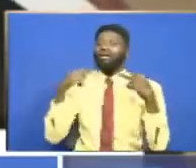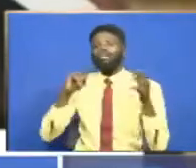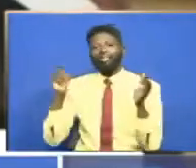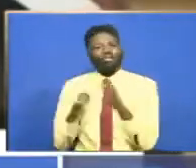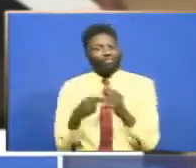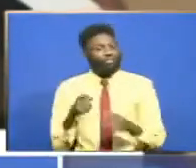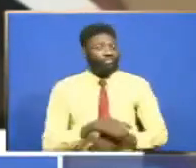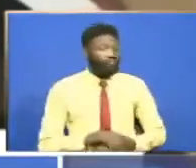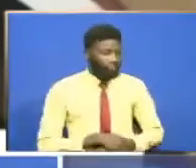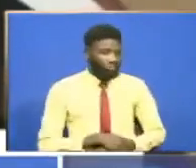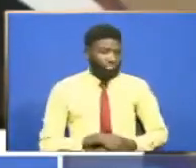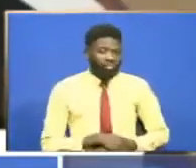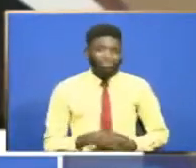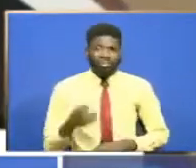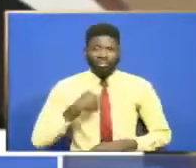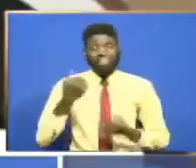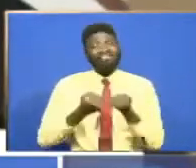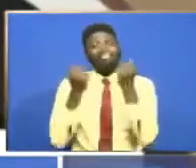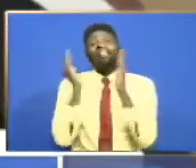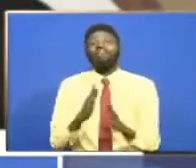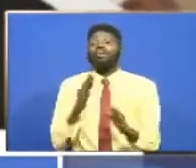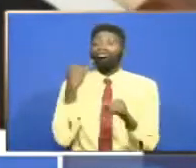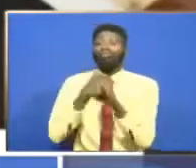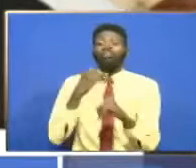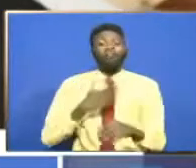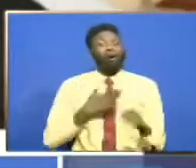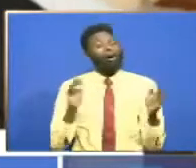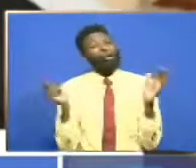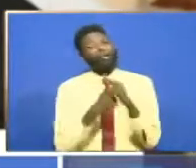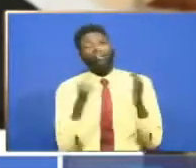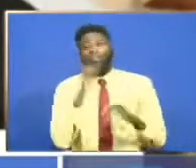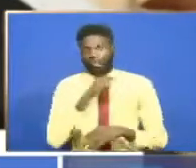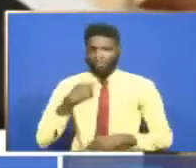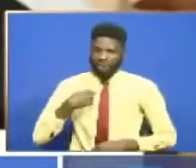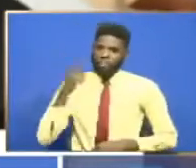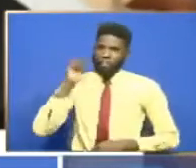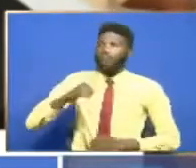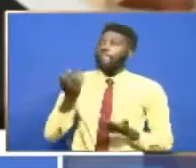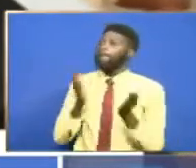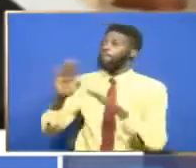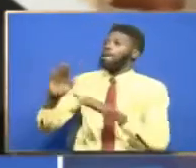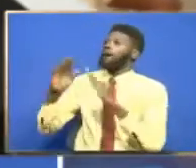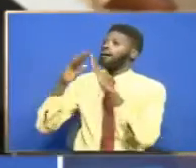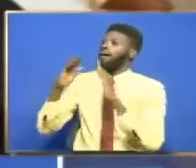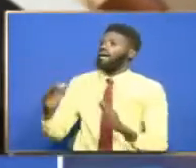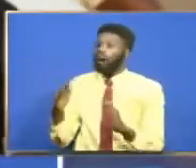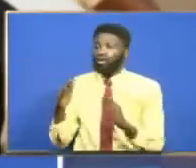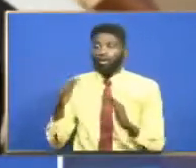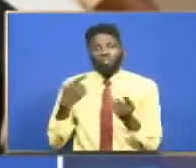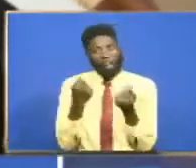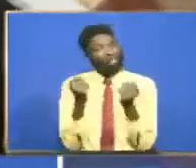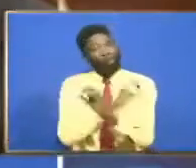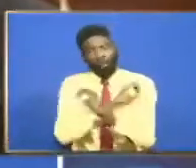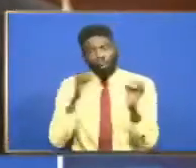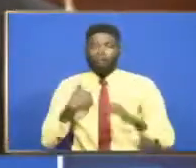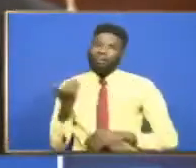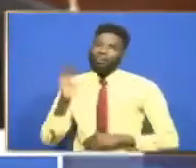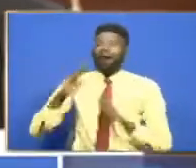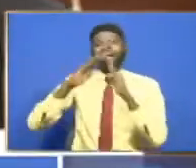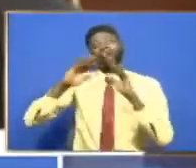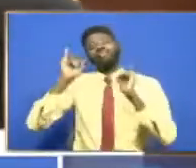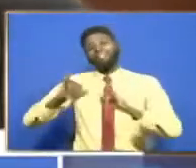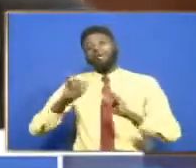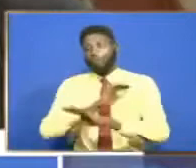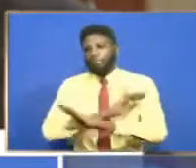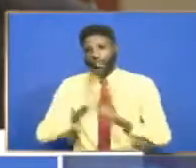imefugwa, sasa naona bado nitarudi kwa nyumba. Pesa ndio hiyo hakuna kitu mvuko, sasa narudi tu kukaa kwa nyumba.